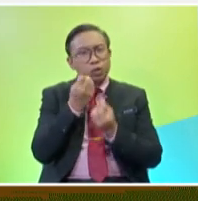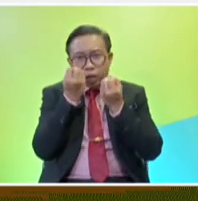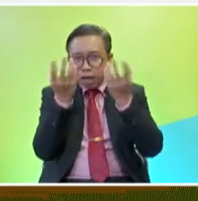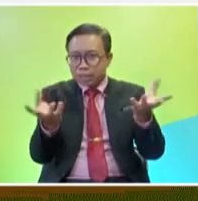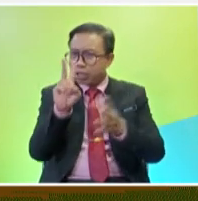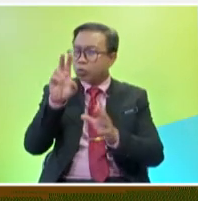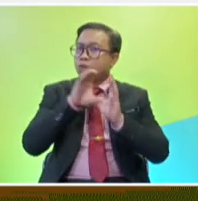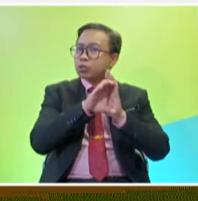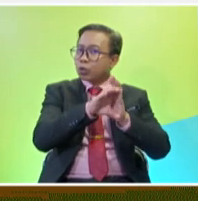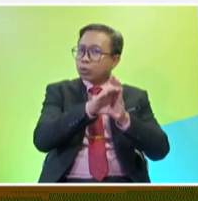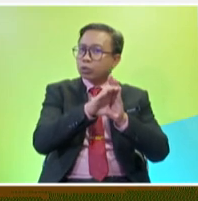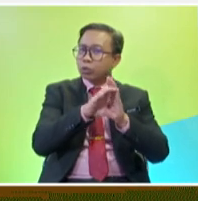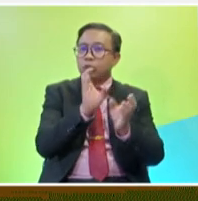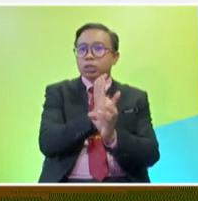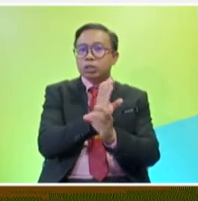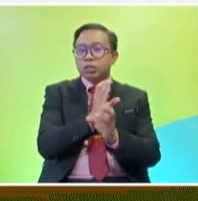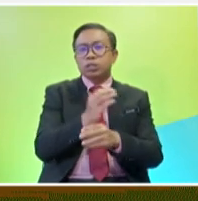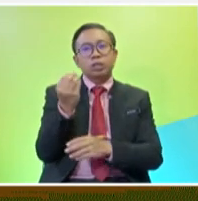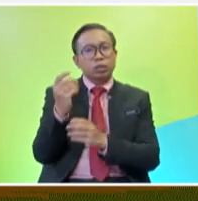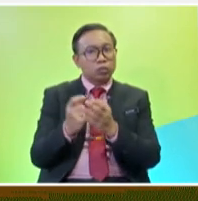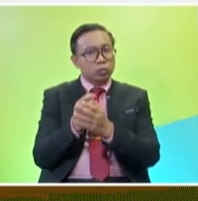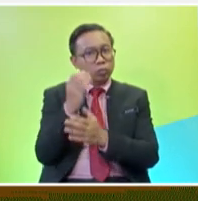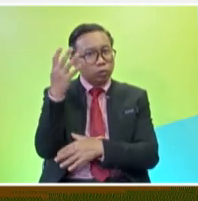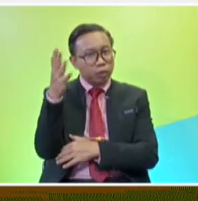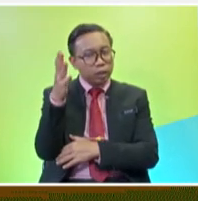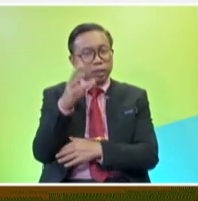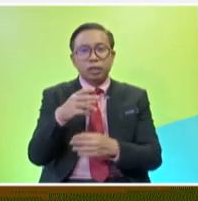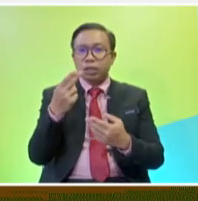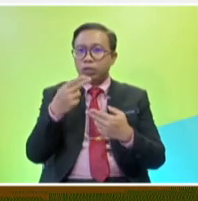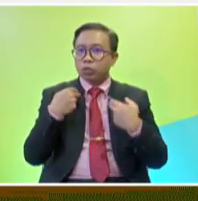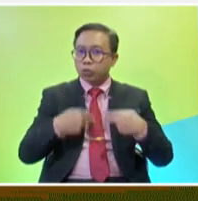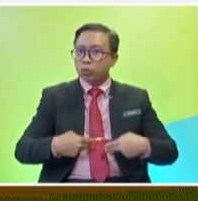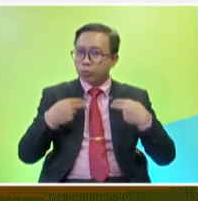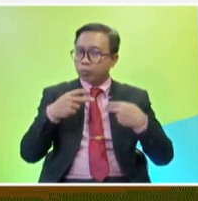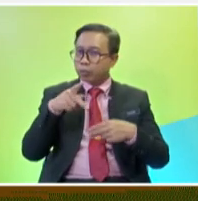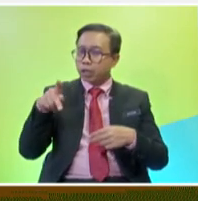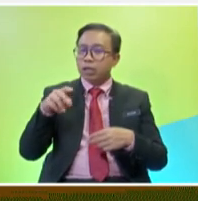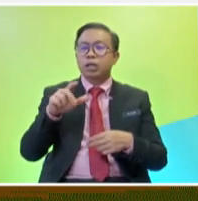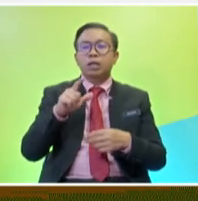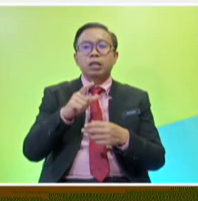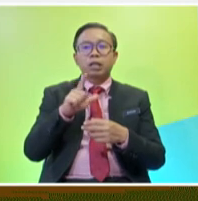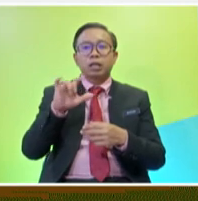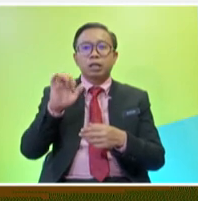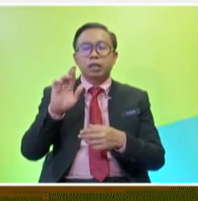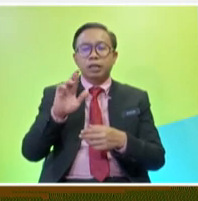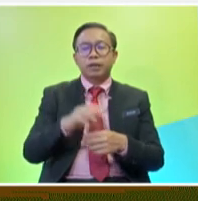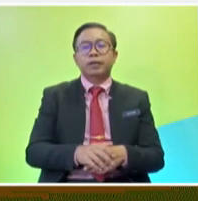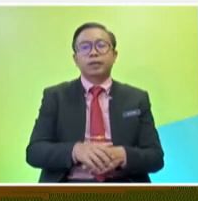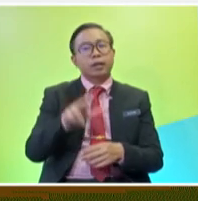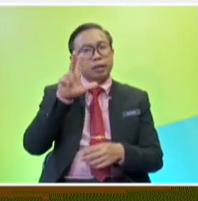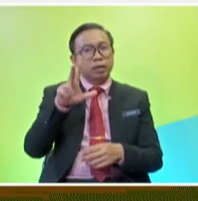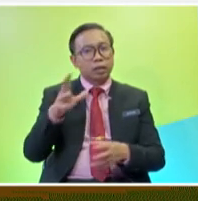ciri-ciri tumbuh-tumbuhan semula jadi dan hidup palia di 4 kawasan juga dan yang ketiga adalah kita dapat